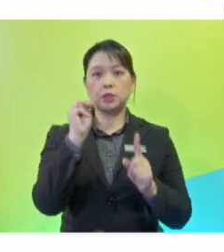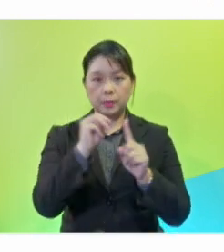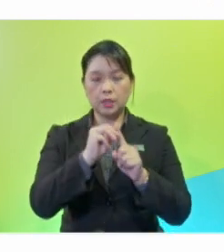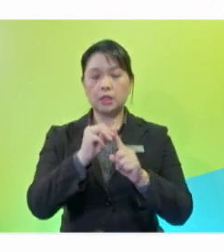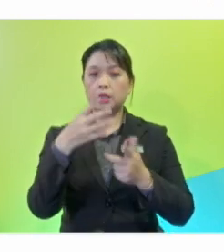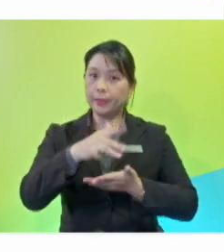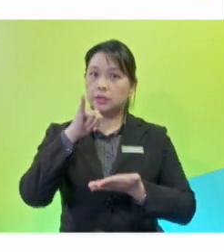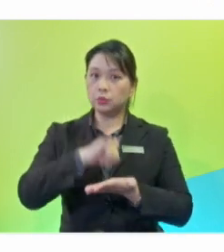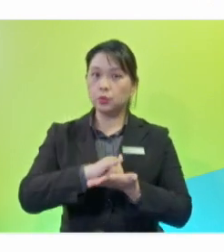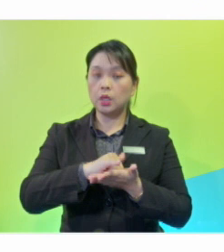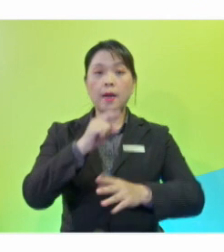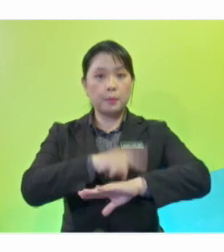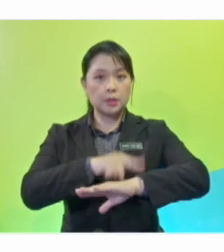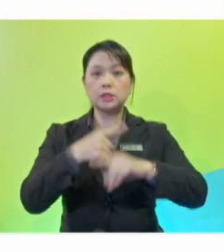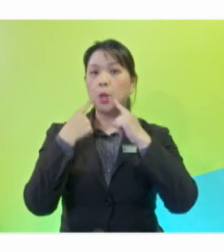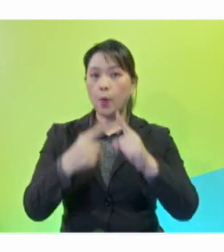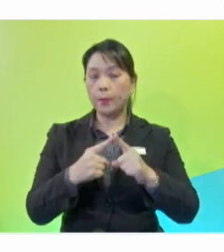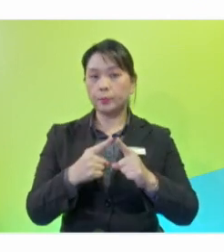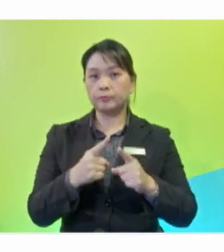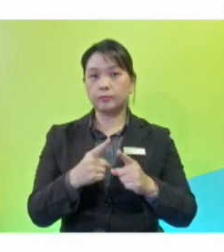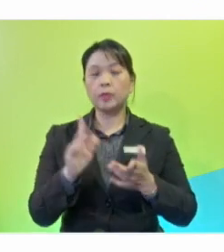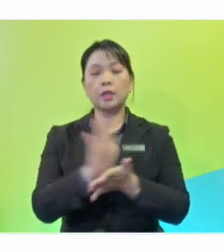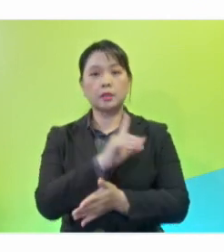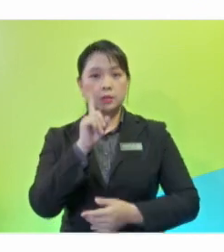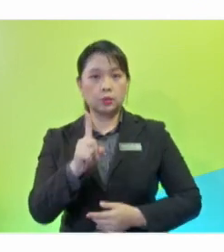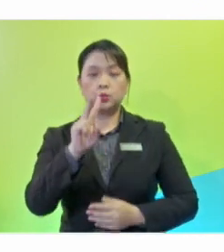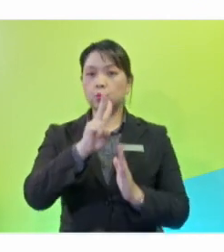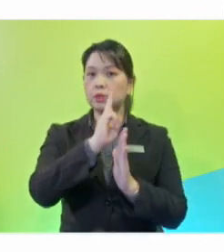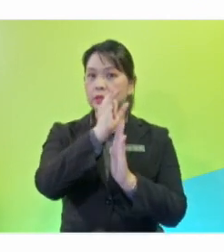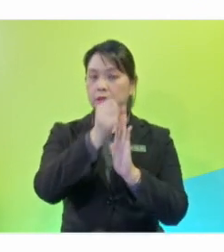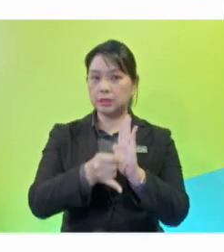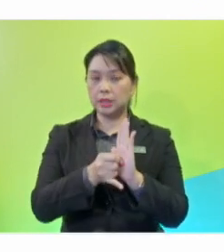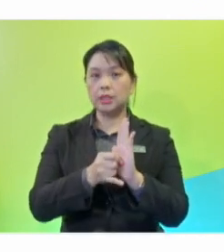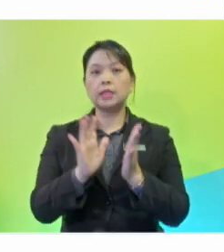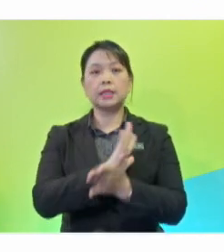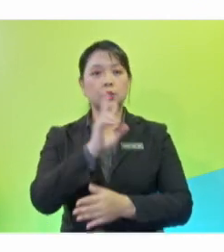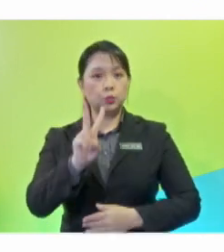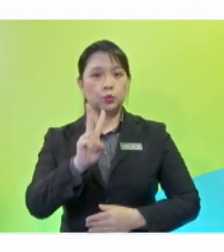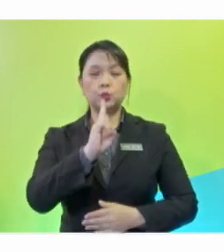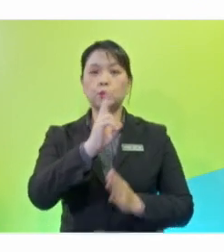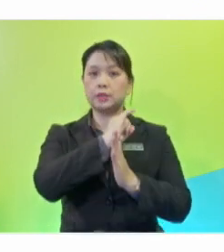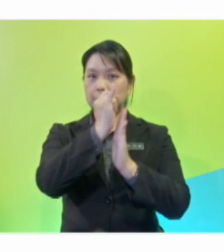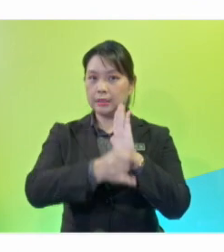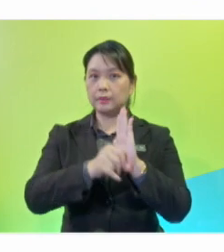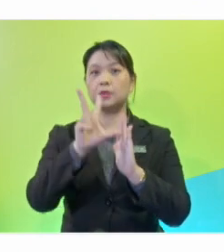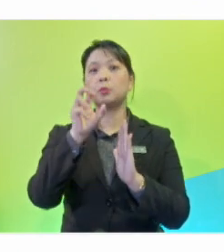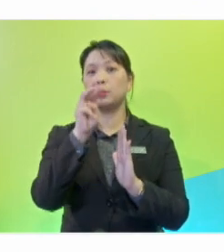seterusnya adalah tempo masih menjawab kita satu dua jam kata dua jam setengah betul